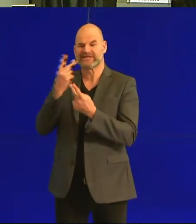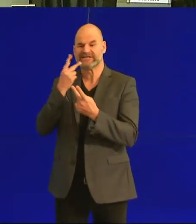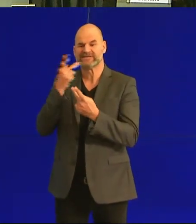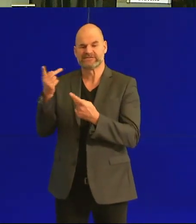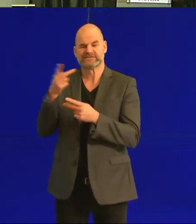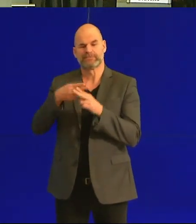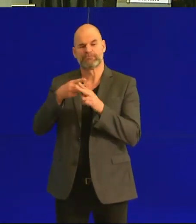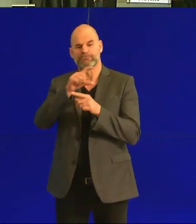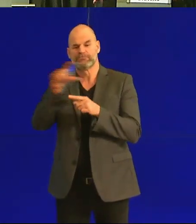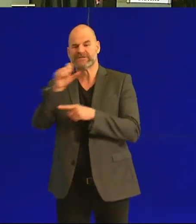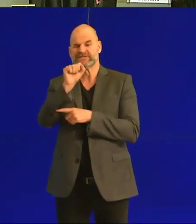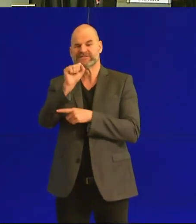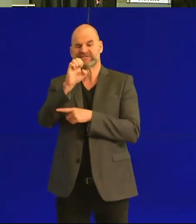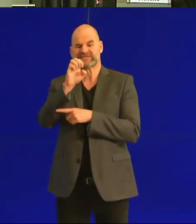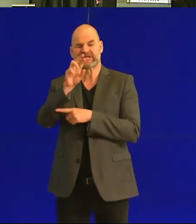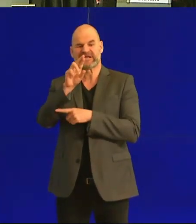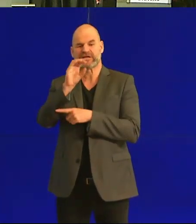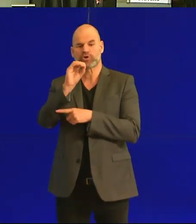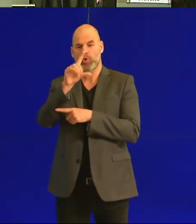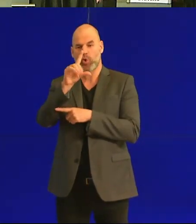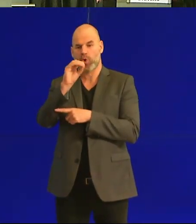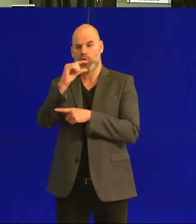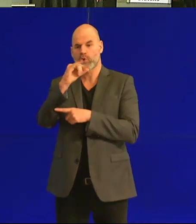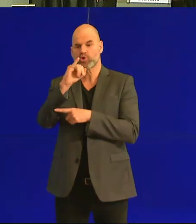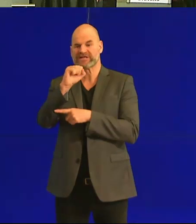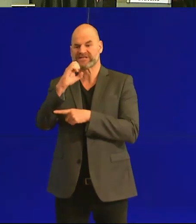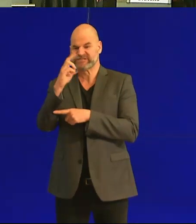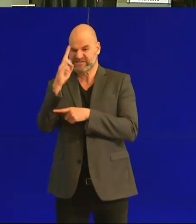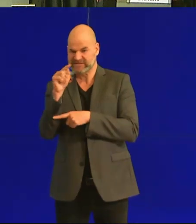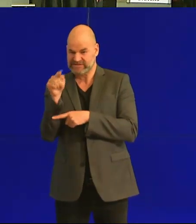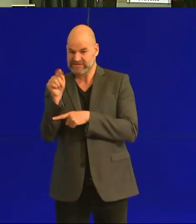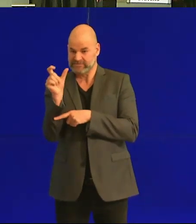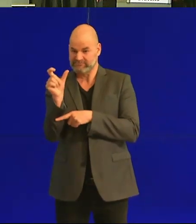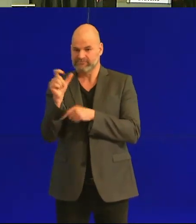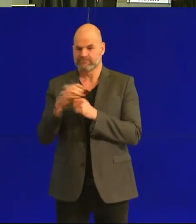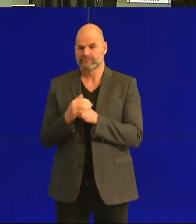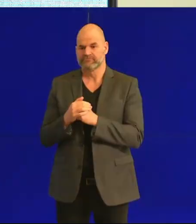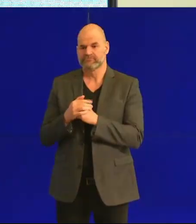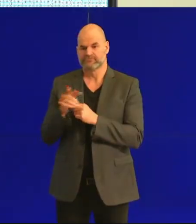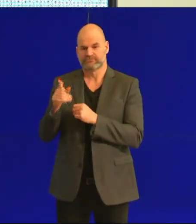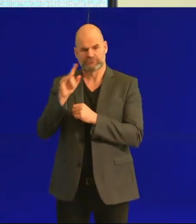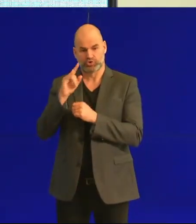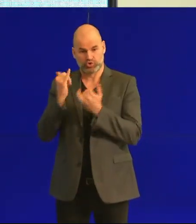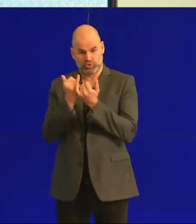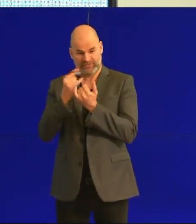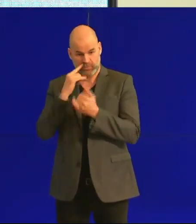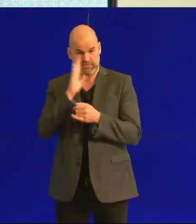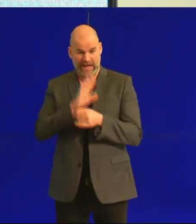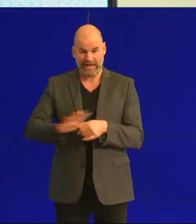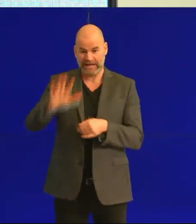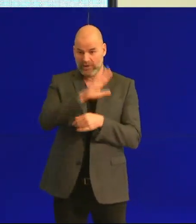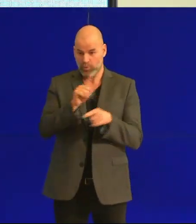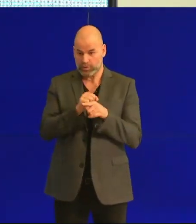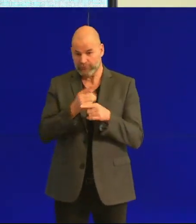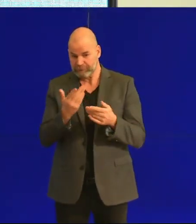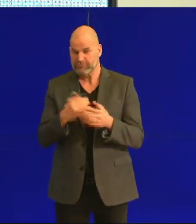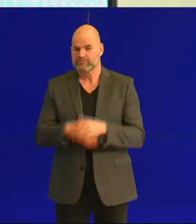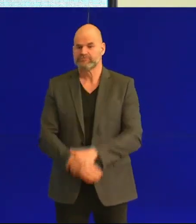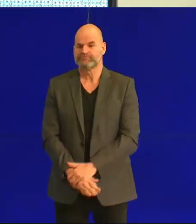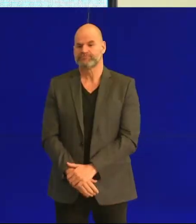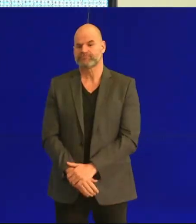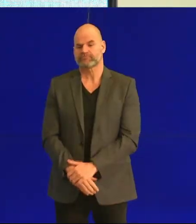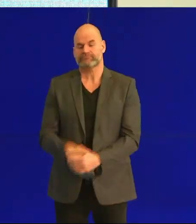pronostics braqué venir de madrigal mort subite est un artiste féminine blood comme une